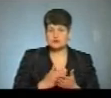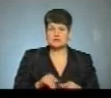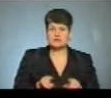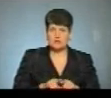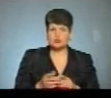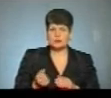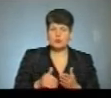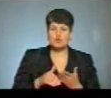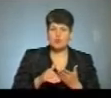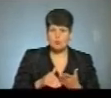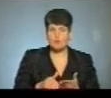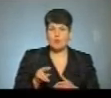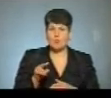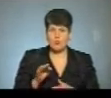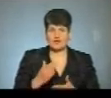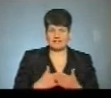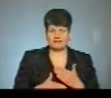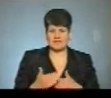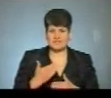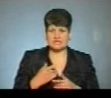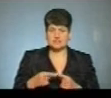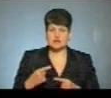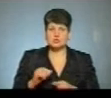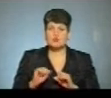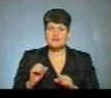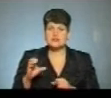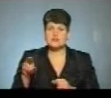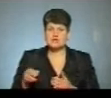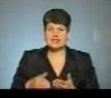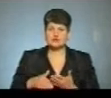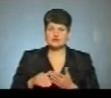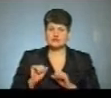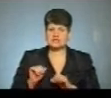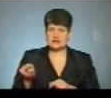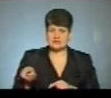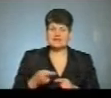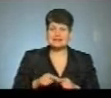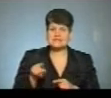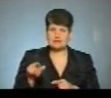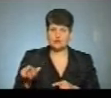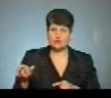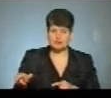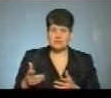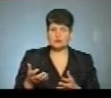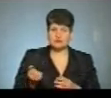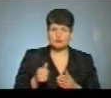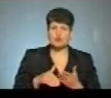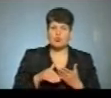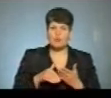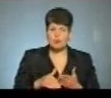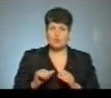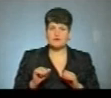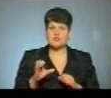отримується допомога по інвалідності через управління соціального захисту. Тут цим людям, цим категоріям громадян, які отримують допомогу